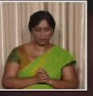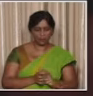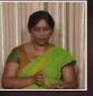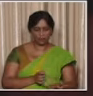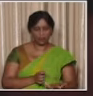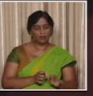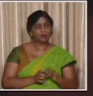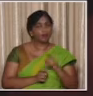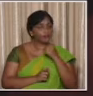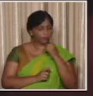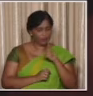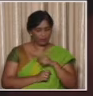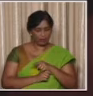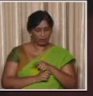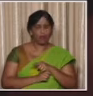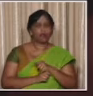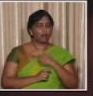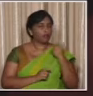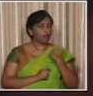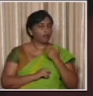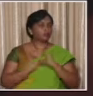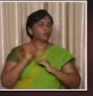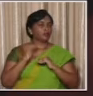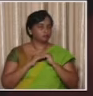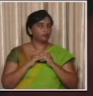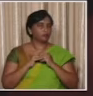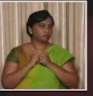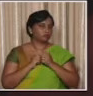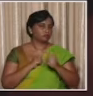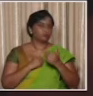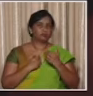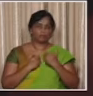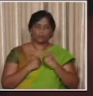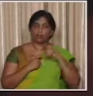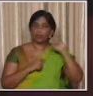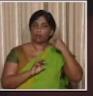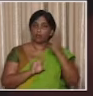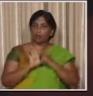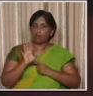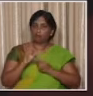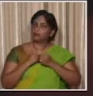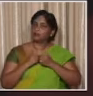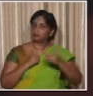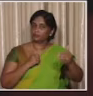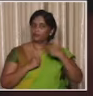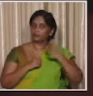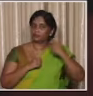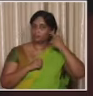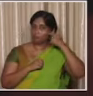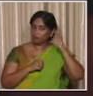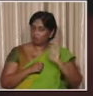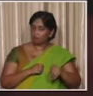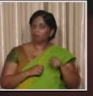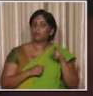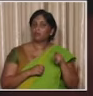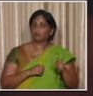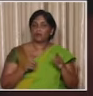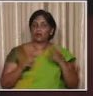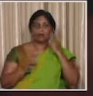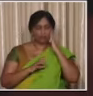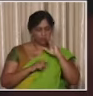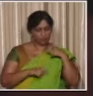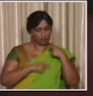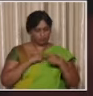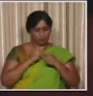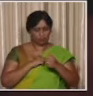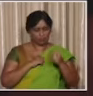ඒ හින්දා අලුත් වැඩපිළිවෙලක් තමයි අපි ලබන අවුරුද්දේ ඉඳන් ක්‍රියාත්මක කරන්න බලාපොරොත්තු වෙන්නේ.